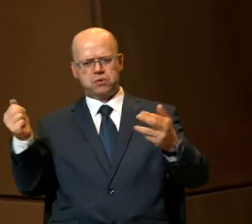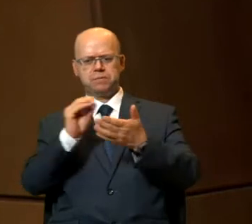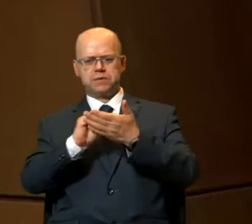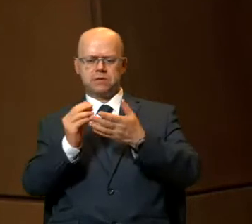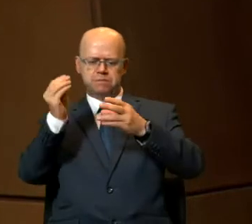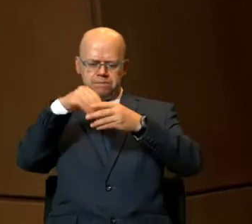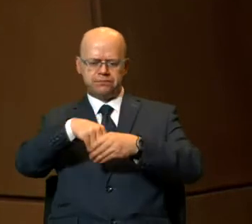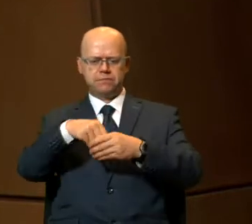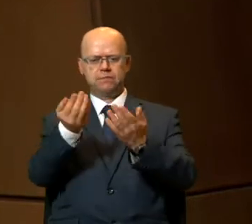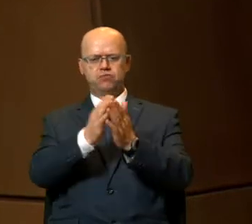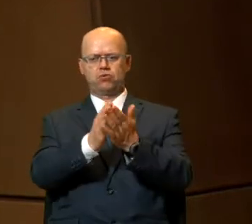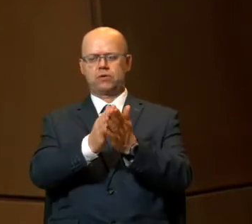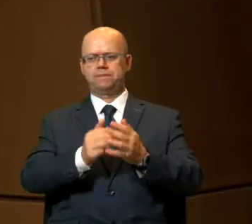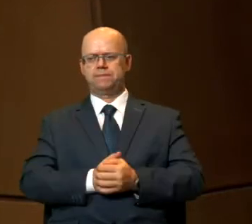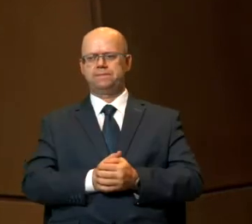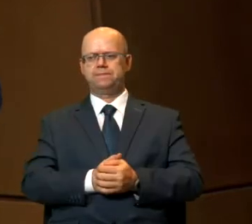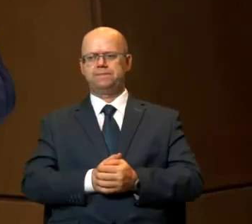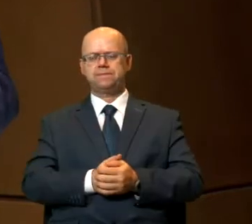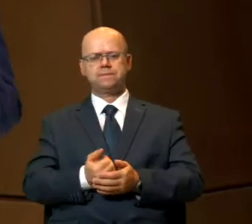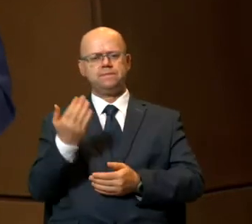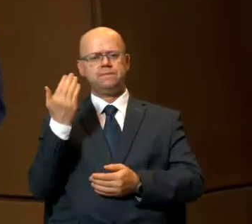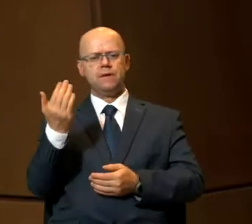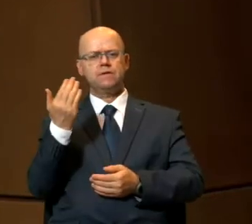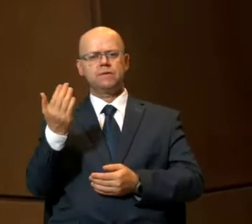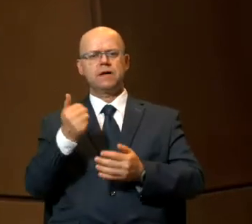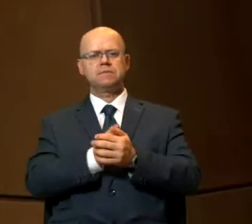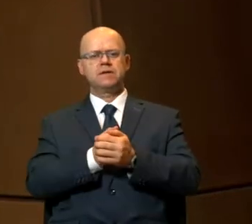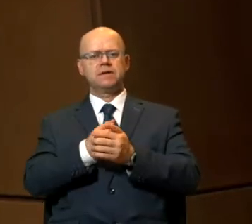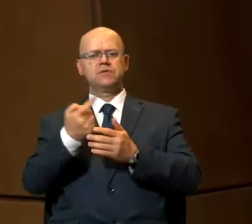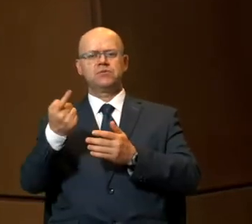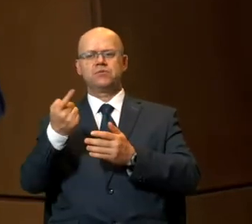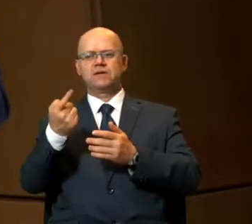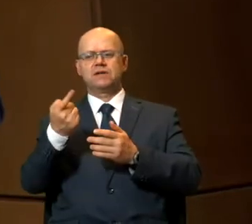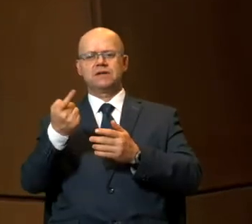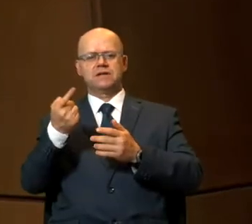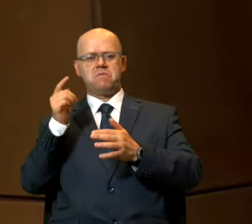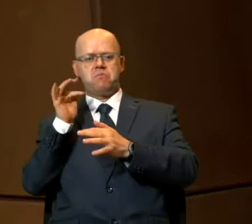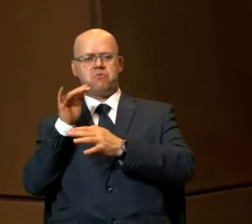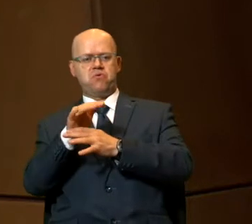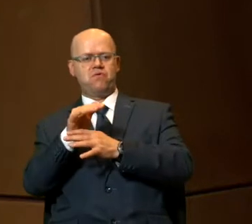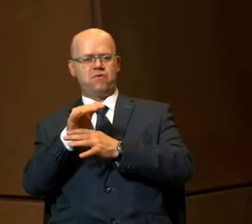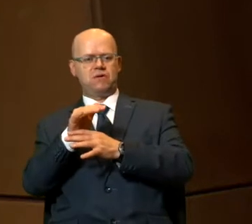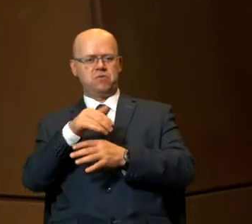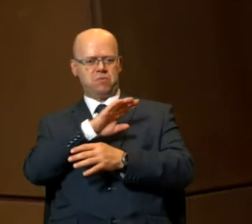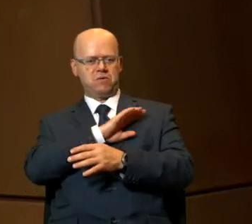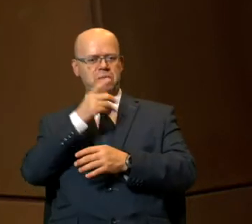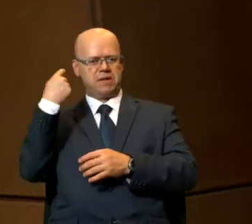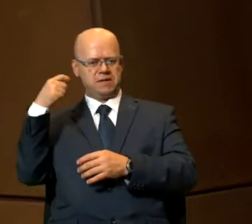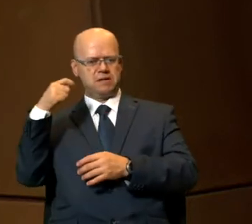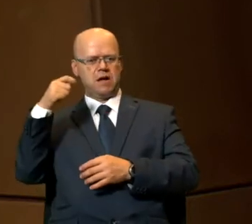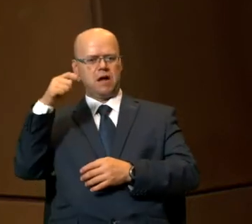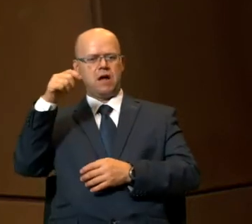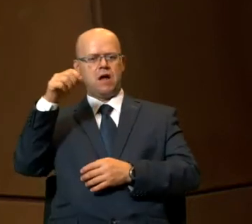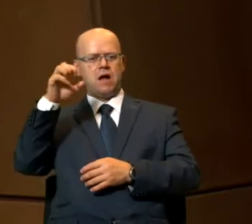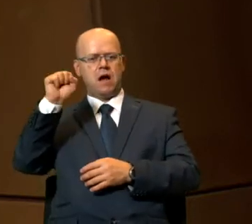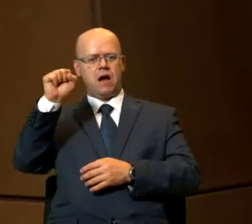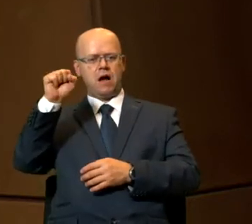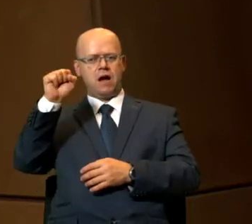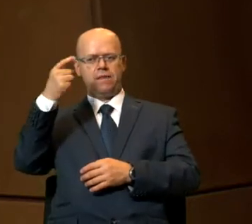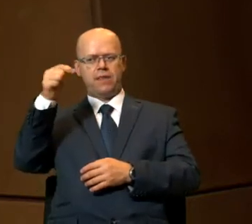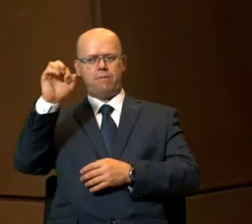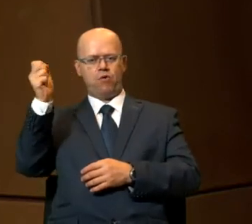Witam też bardzo serdecznie, bo duch Pawła Adamowicza jest tutaj zawsze z nami, a przyznam się, że mi go